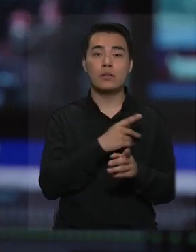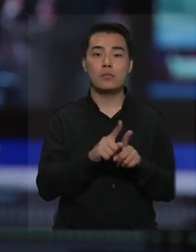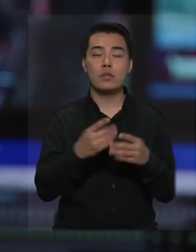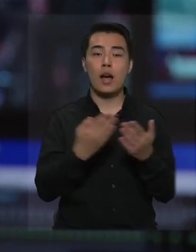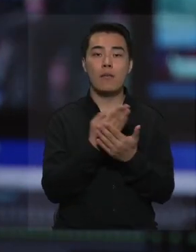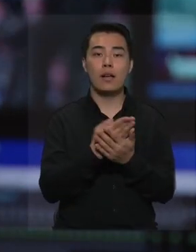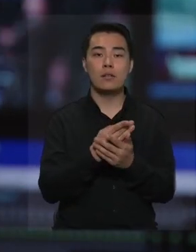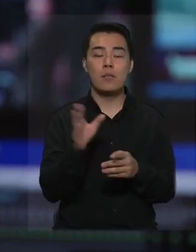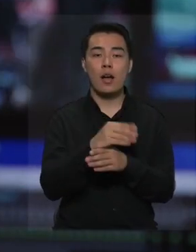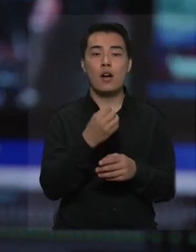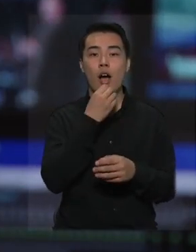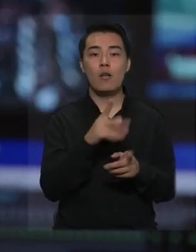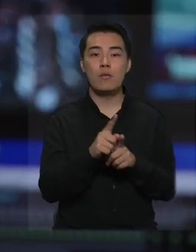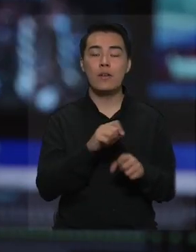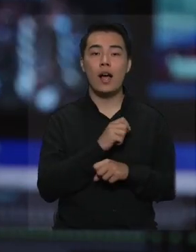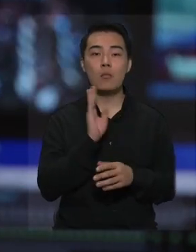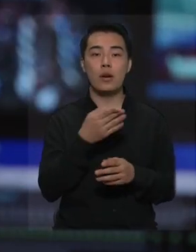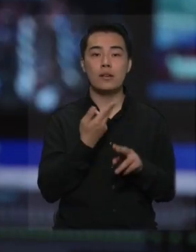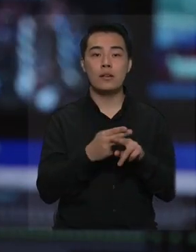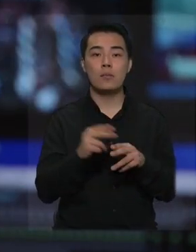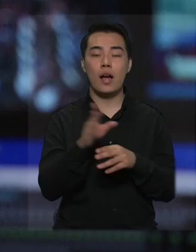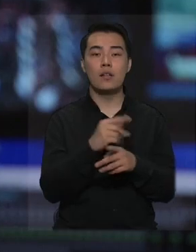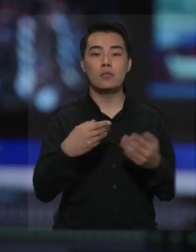Я желаю вам Хороших выходных